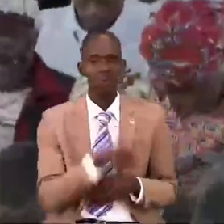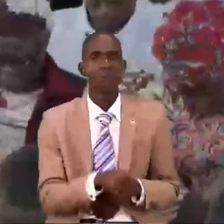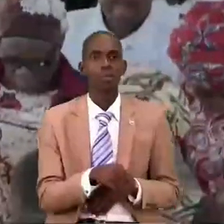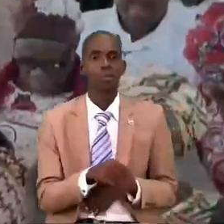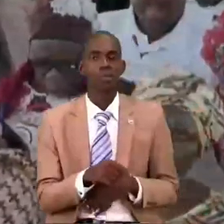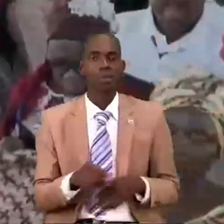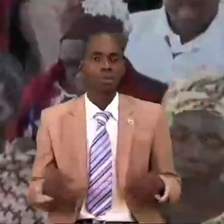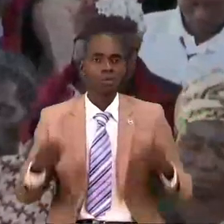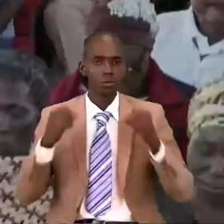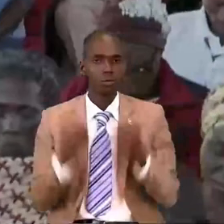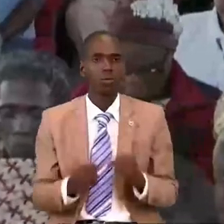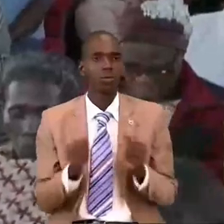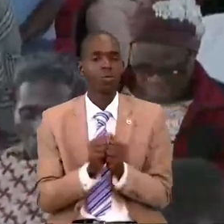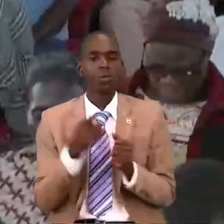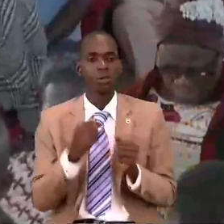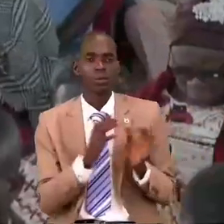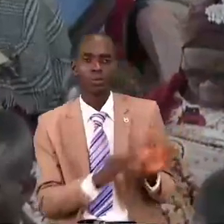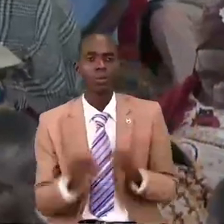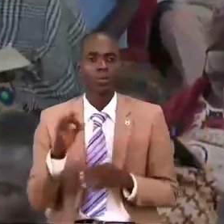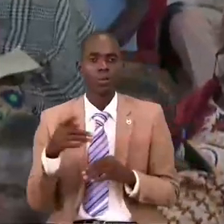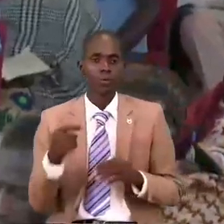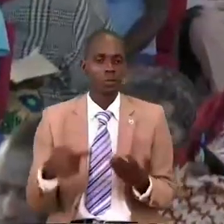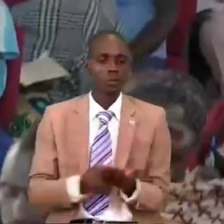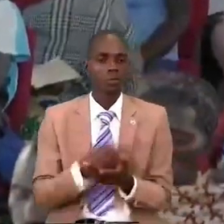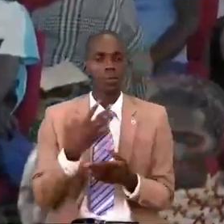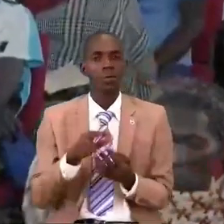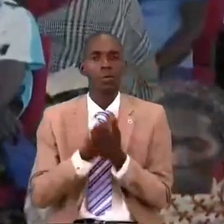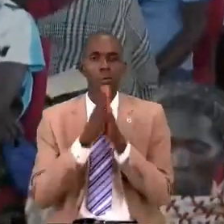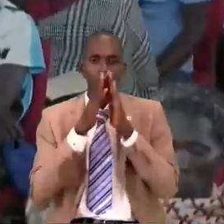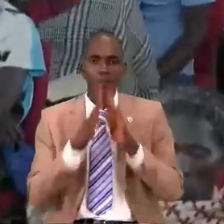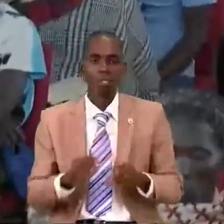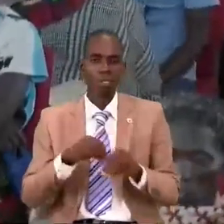Verset 16, prenez par-dessus tout cela, par-dessus tout cela,